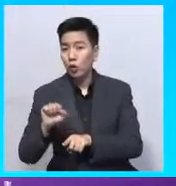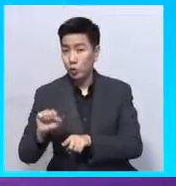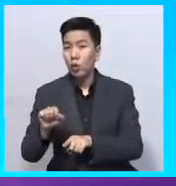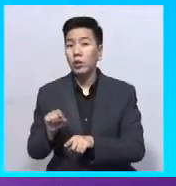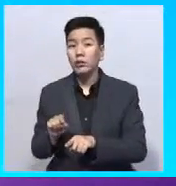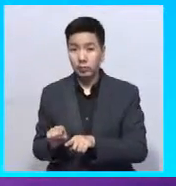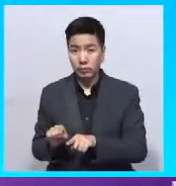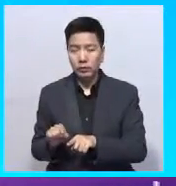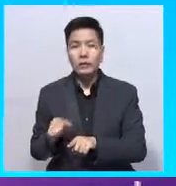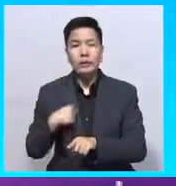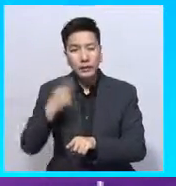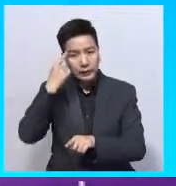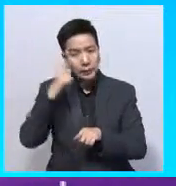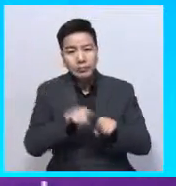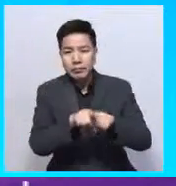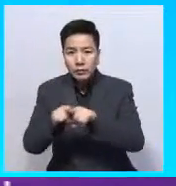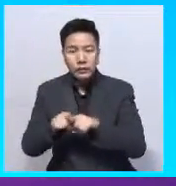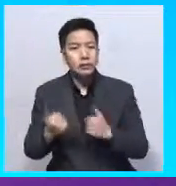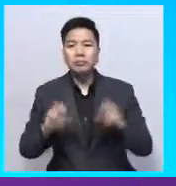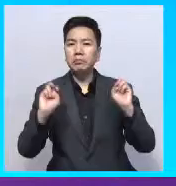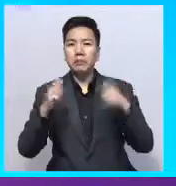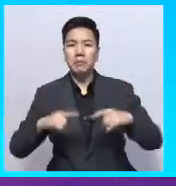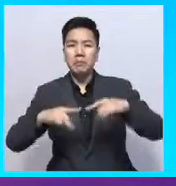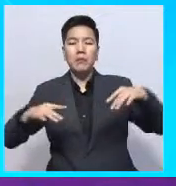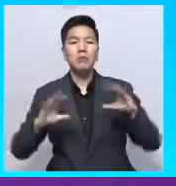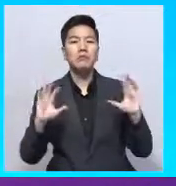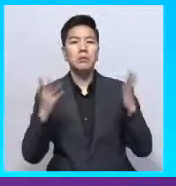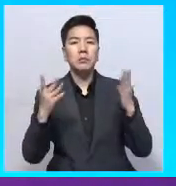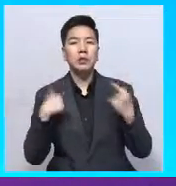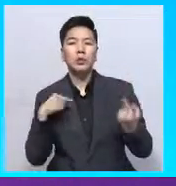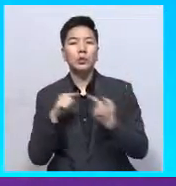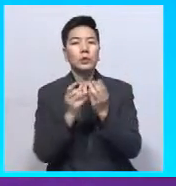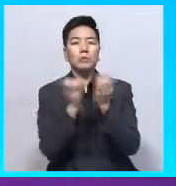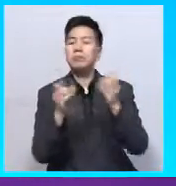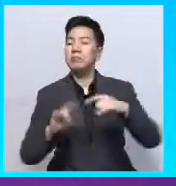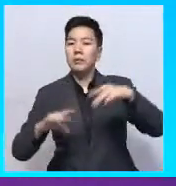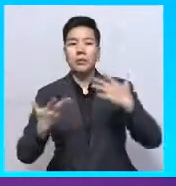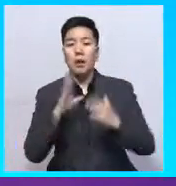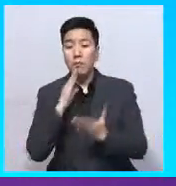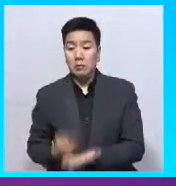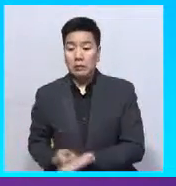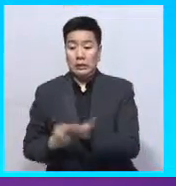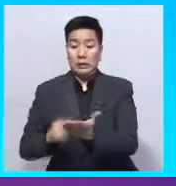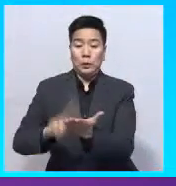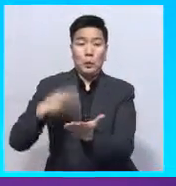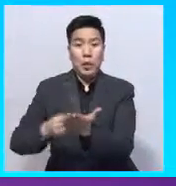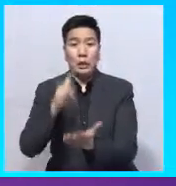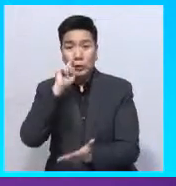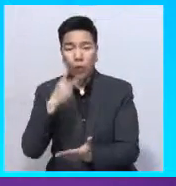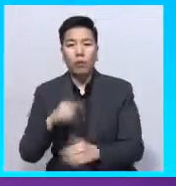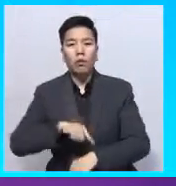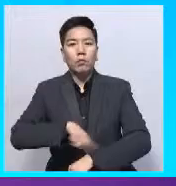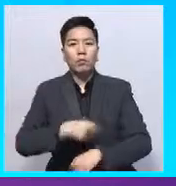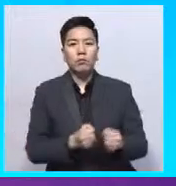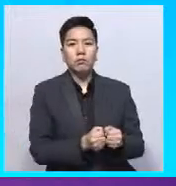าด้วยการเลือกตั้งส.ส.อันนี้เห็นตรงกันนะครับว่าไม่มีประเด็นขัดหรือว่าแย้งต่อรัฐธรรมนูญหากยื่นไปยื่นตีความเนี่ยก็จะทำให้การประ